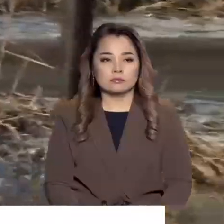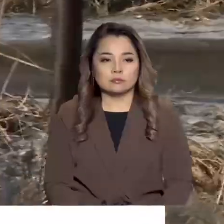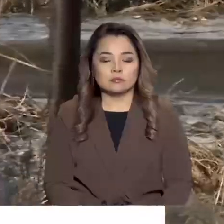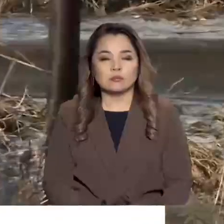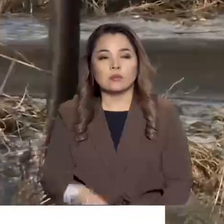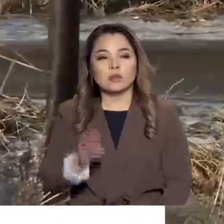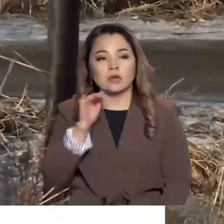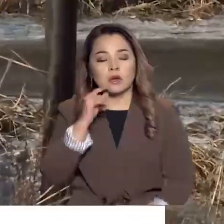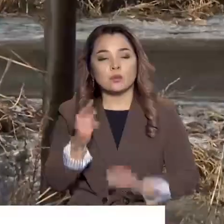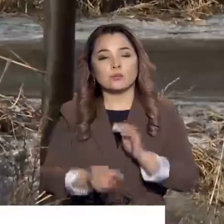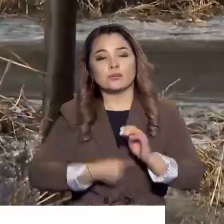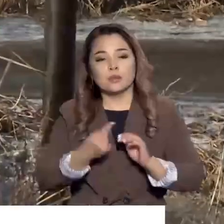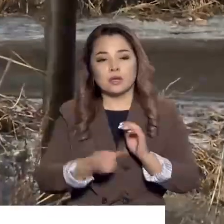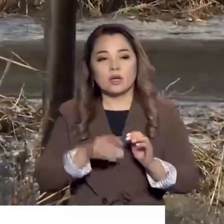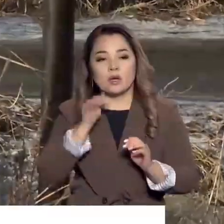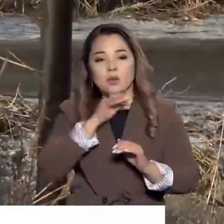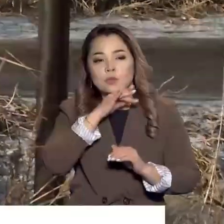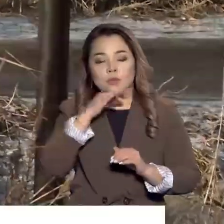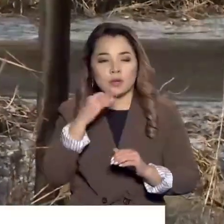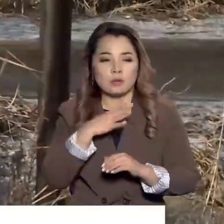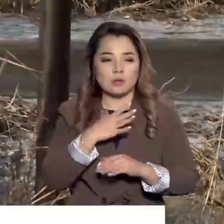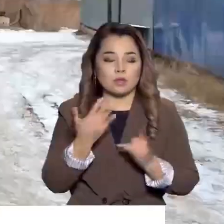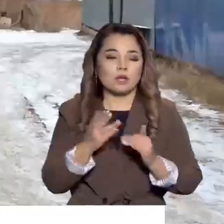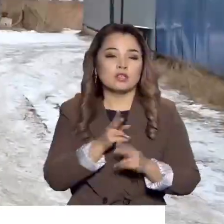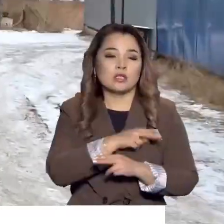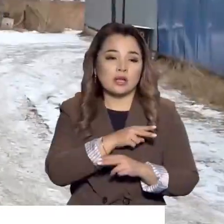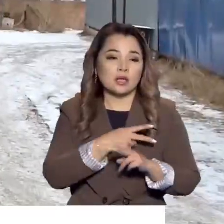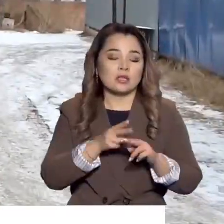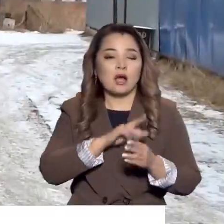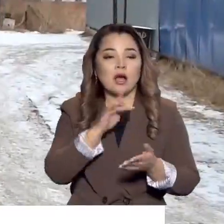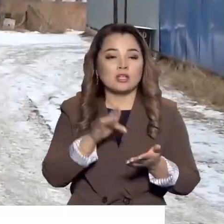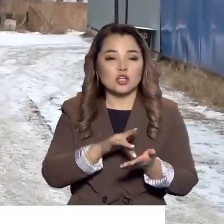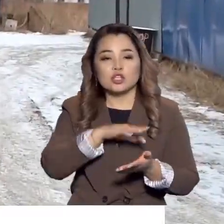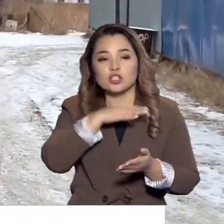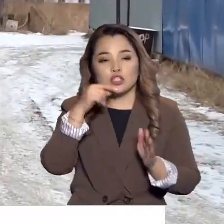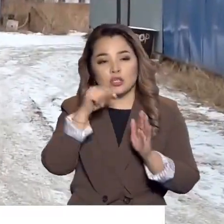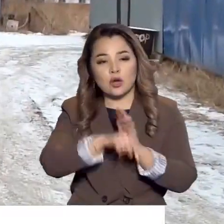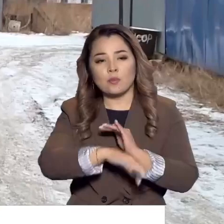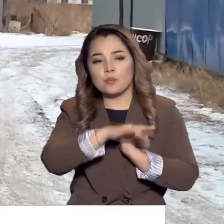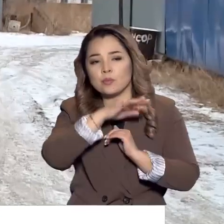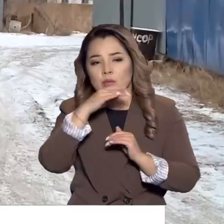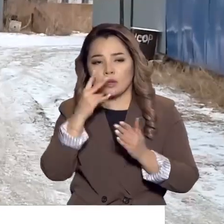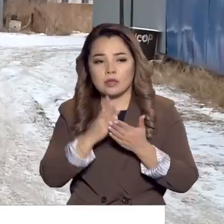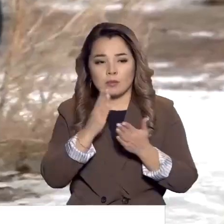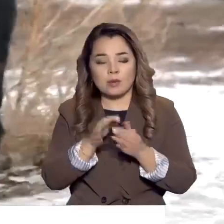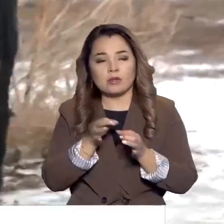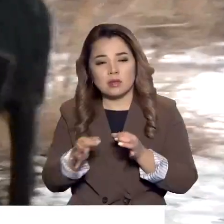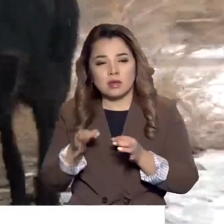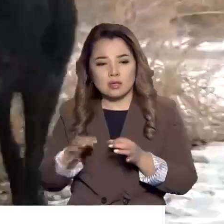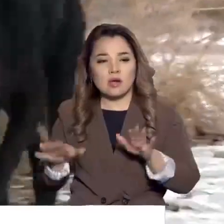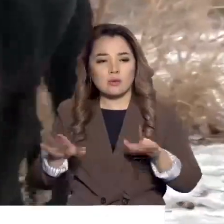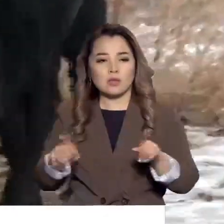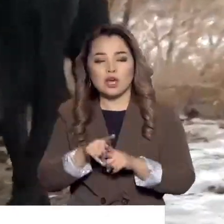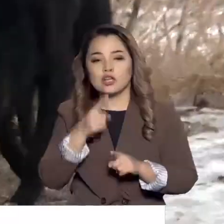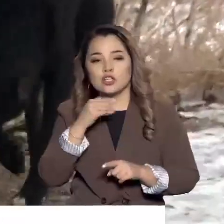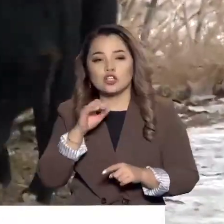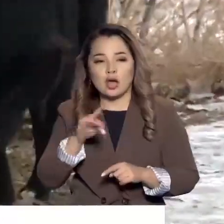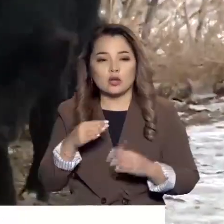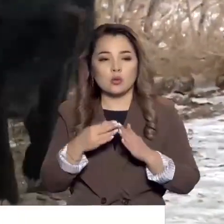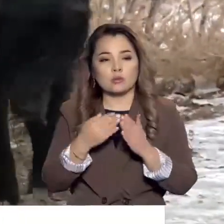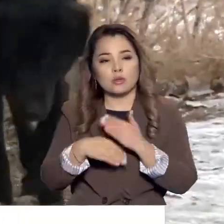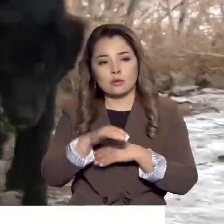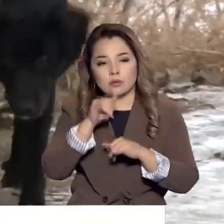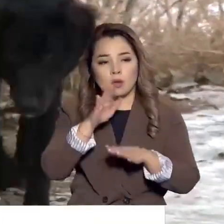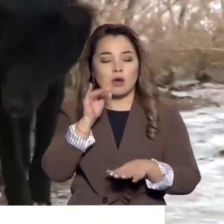Көше қаңғыған мұндай бұралқы иттер тек саяжайларда ғана емес, қала ішінде де қаптап жүр. Әсіресе шеткері аумақтағы Қызылжар ауылының тұрғындары үйден